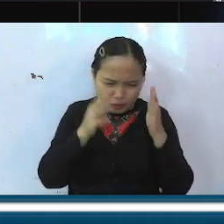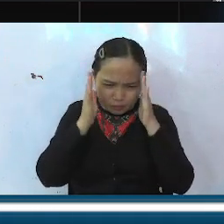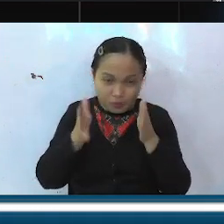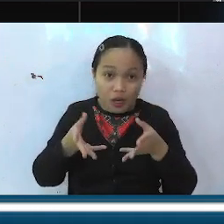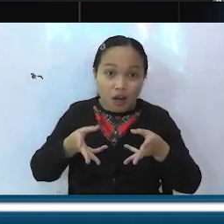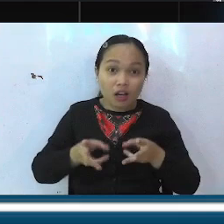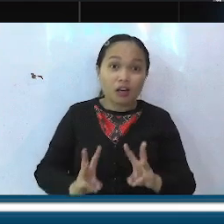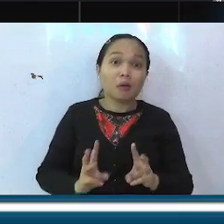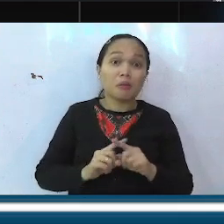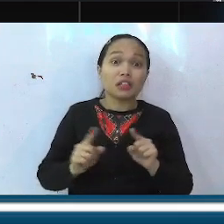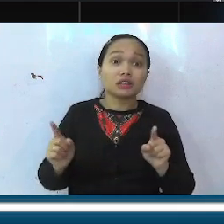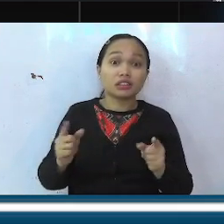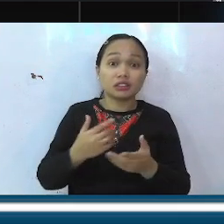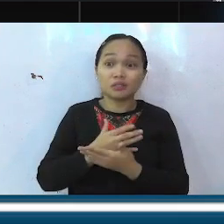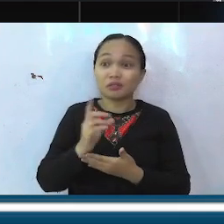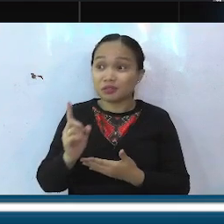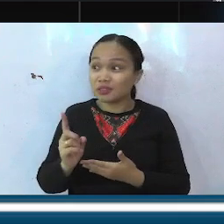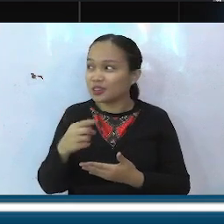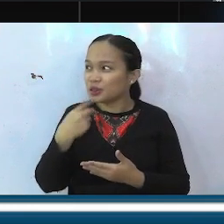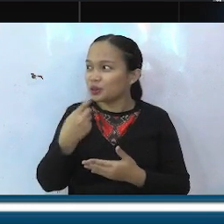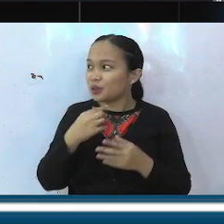lang yung isa na talagang